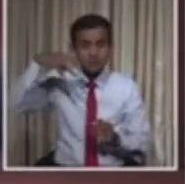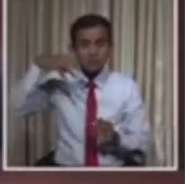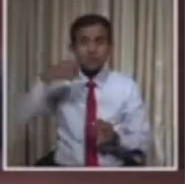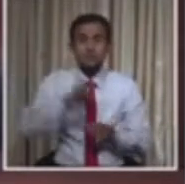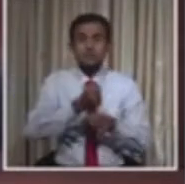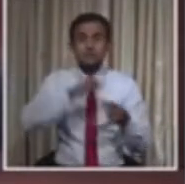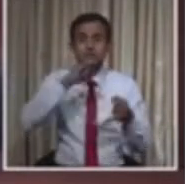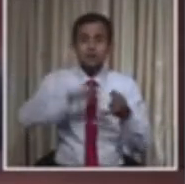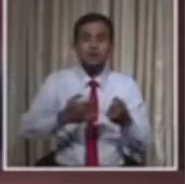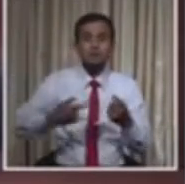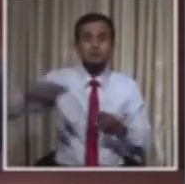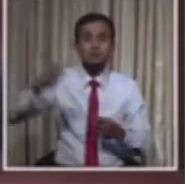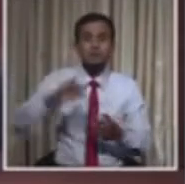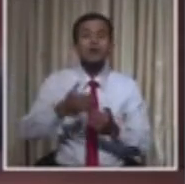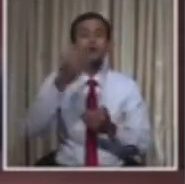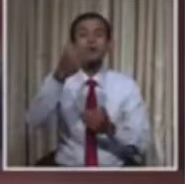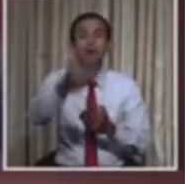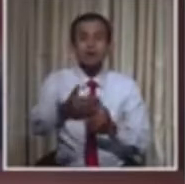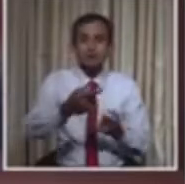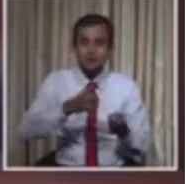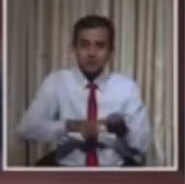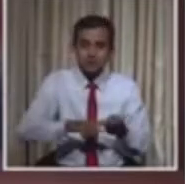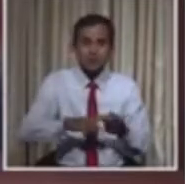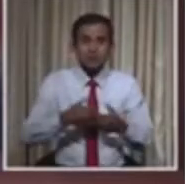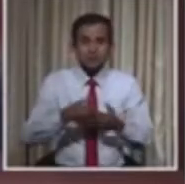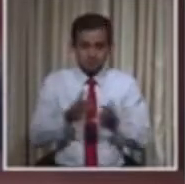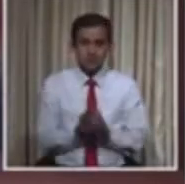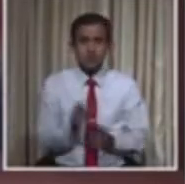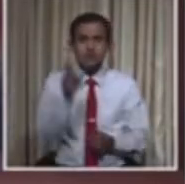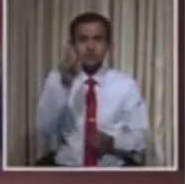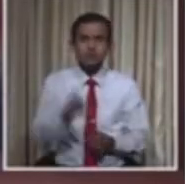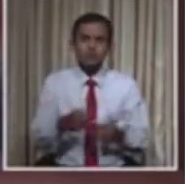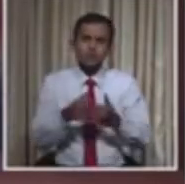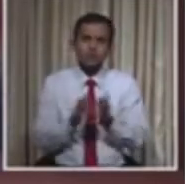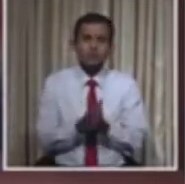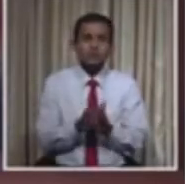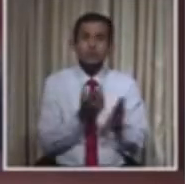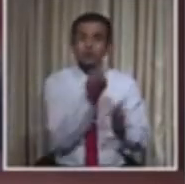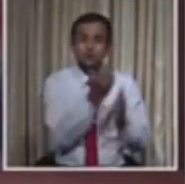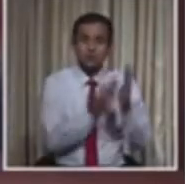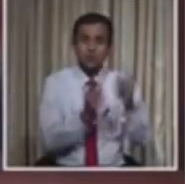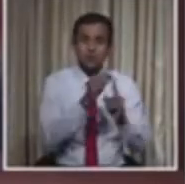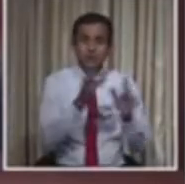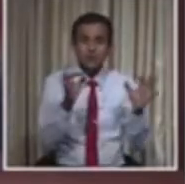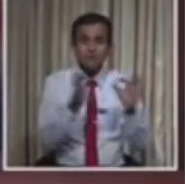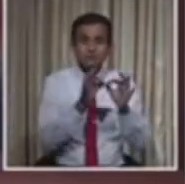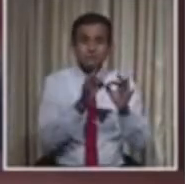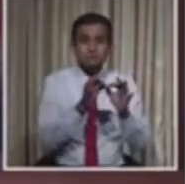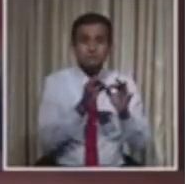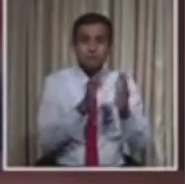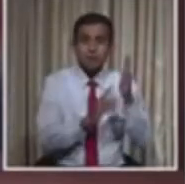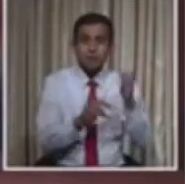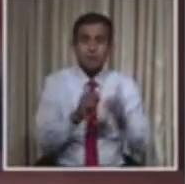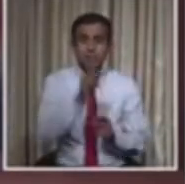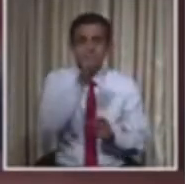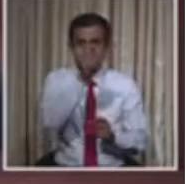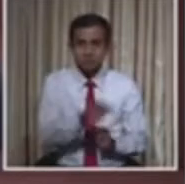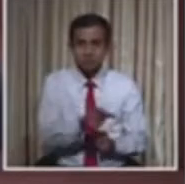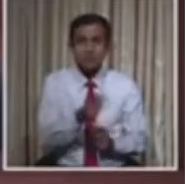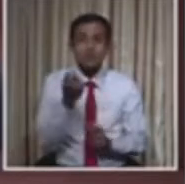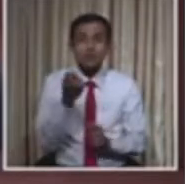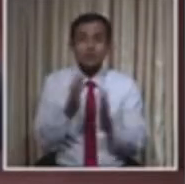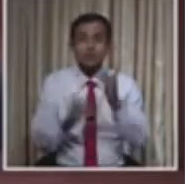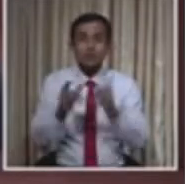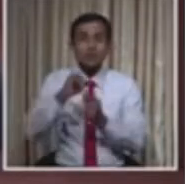මිල දී ගැනීමේ අනාගතය පිළිබඳව තනි පුද්ගලෙක් හෝ දෙන්නෙක් ඒ කියන්නේ මුදල් අමාත්‍ය බැසිල් රාජපක්ෂ අමාත්‍යවරයා මුදල්